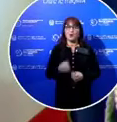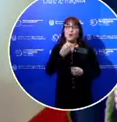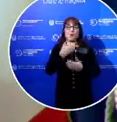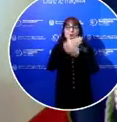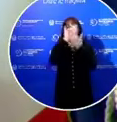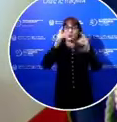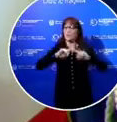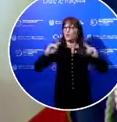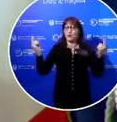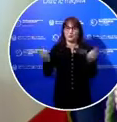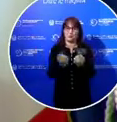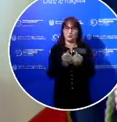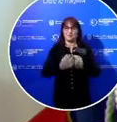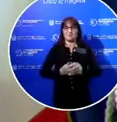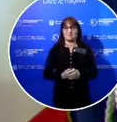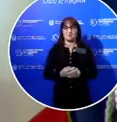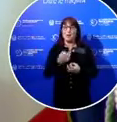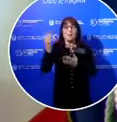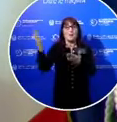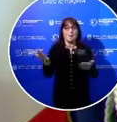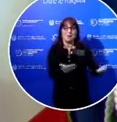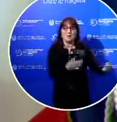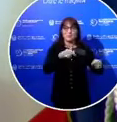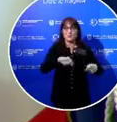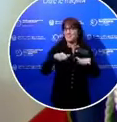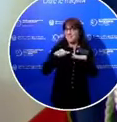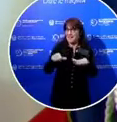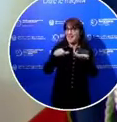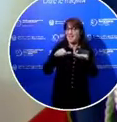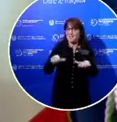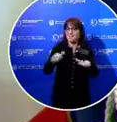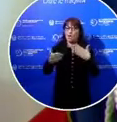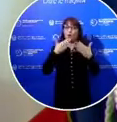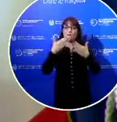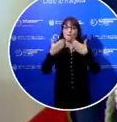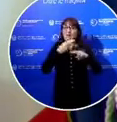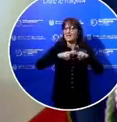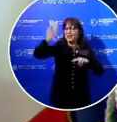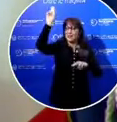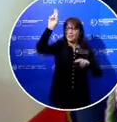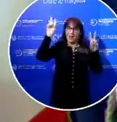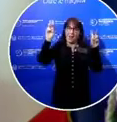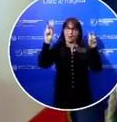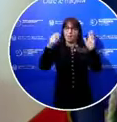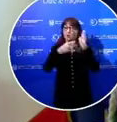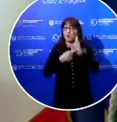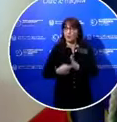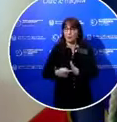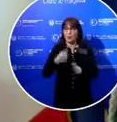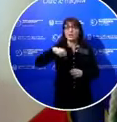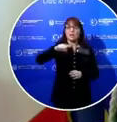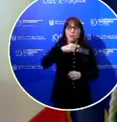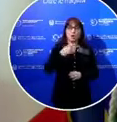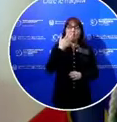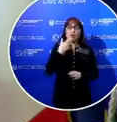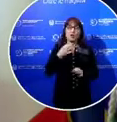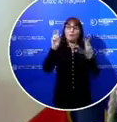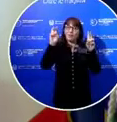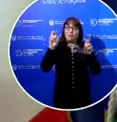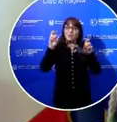Buongiorno a tutti e benvenuti a questa sesta conferenza nazionale sulle dipendenze che abbiamo voluto denominare Oltre